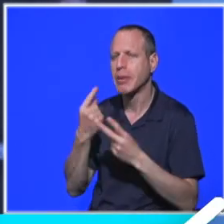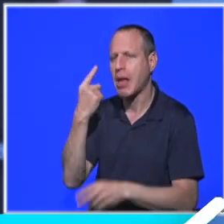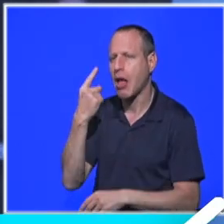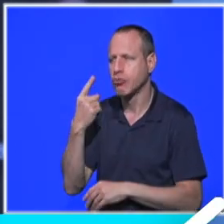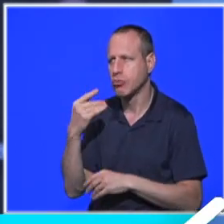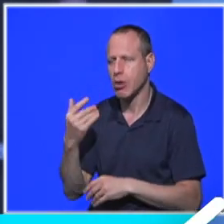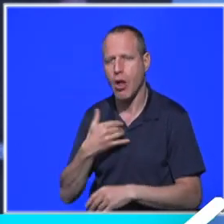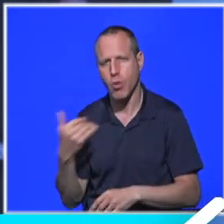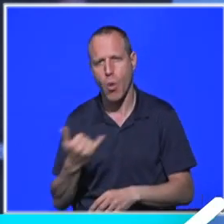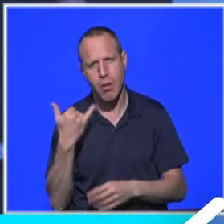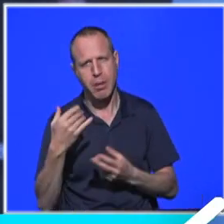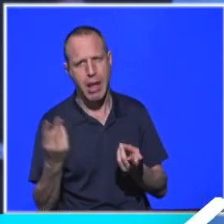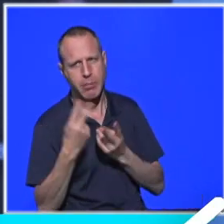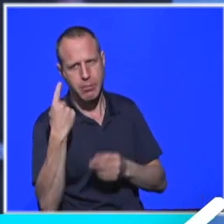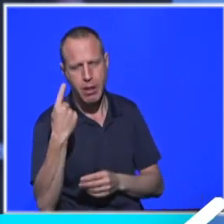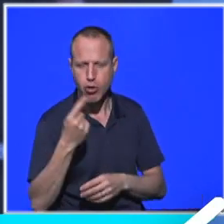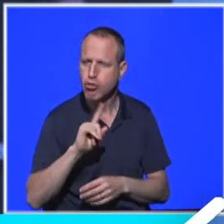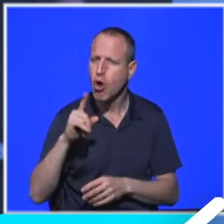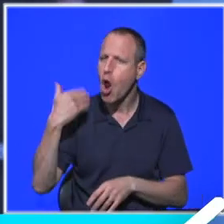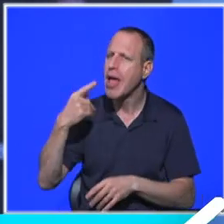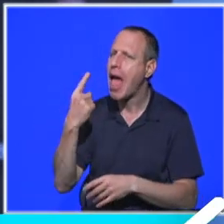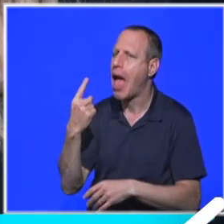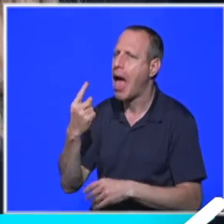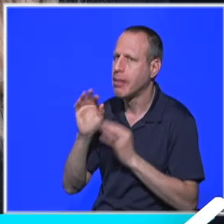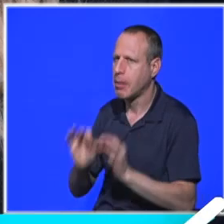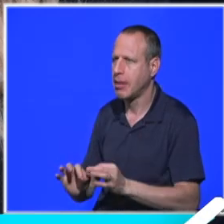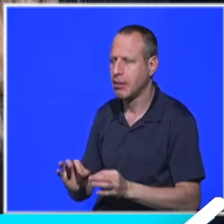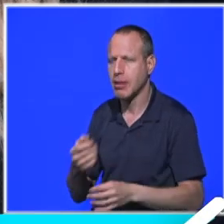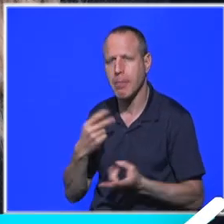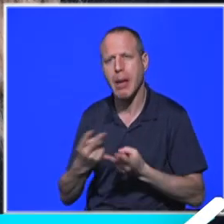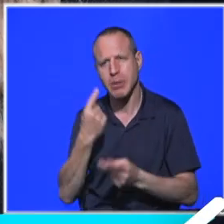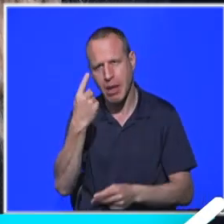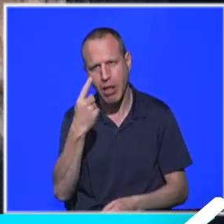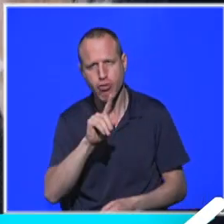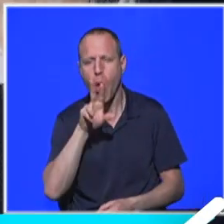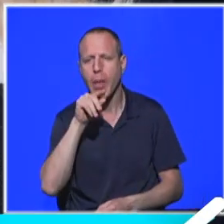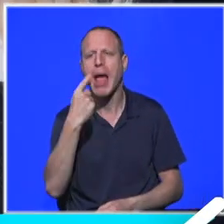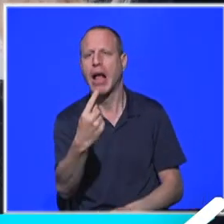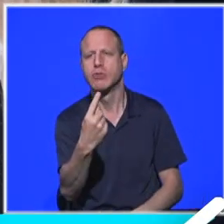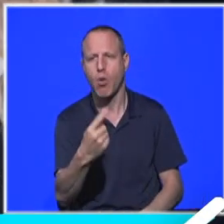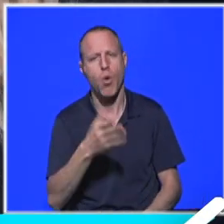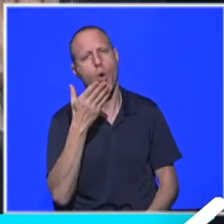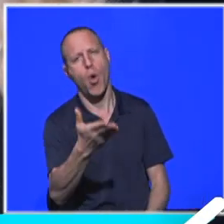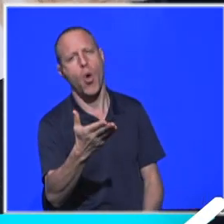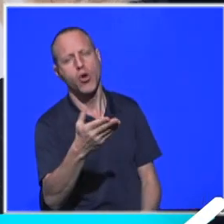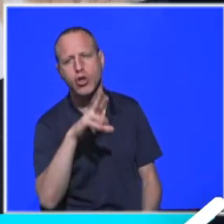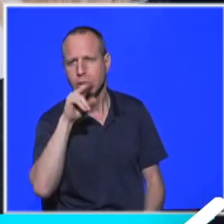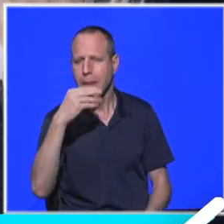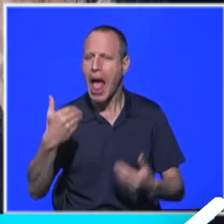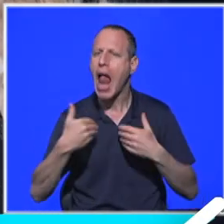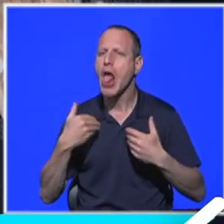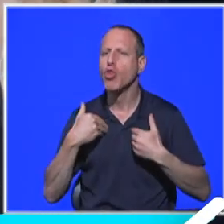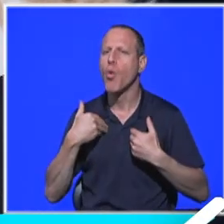מחפשים את האחד. אבל שלא יהיה האחד באמת. אנחנו מחפשים את האחד, אבל שלא ידבר על עצמו. או. שידבר